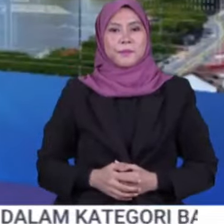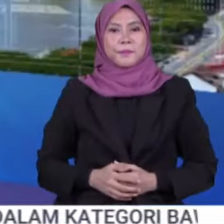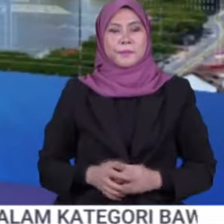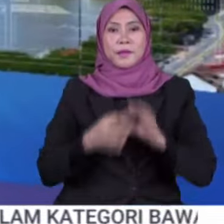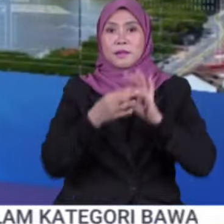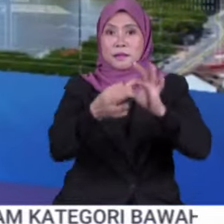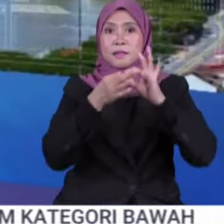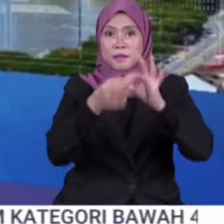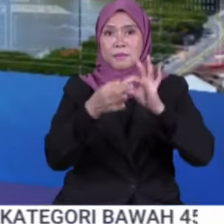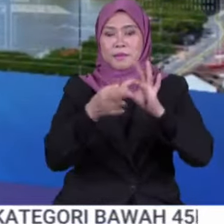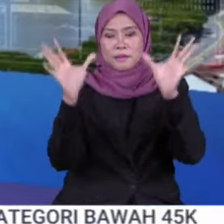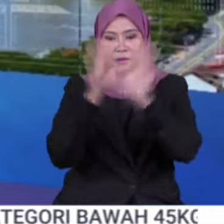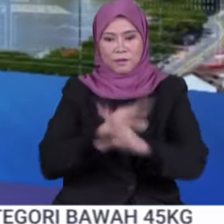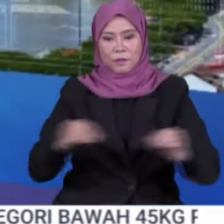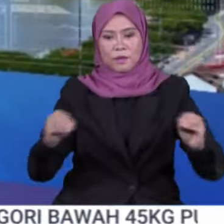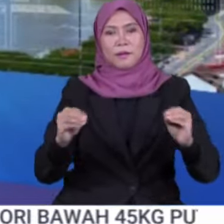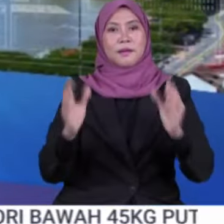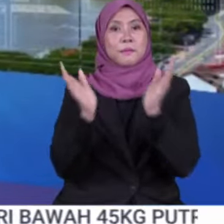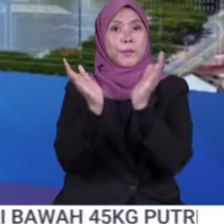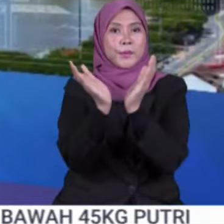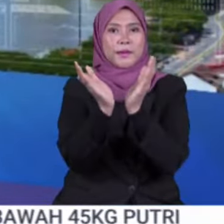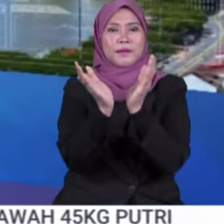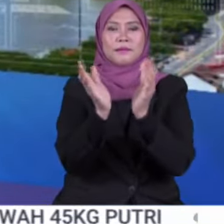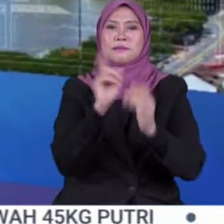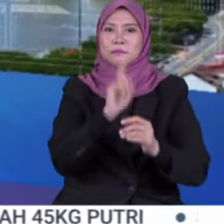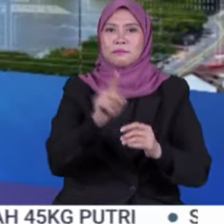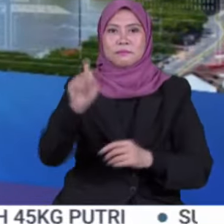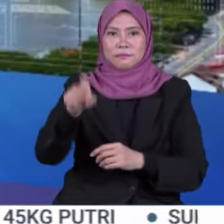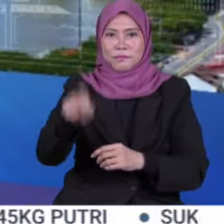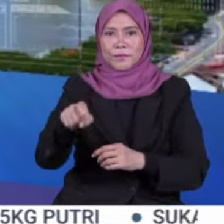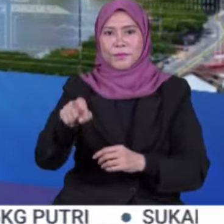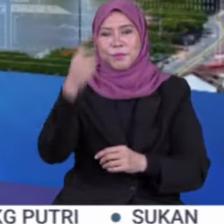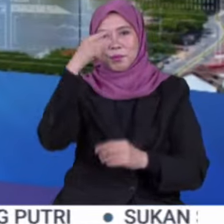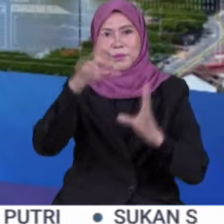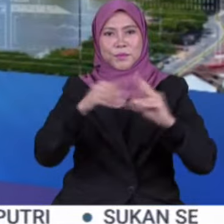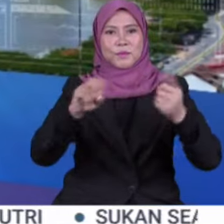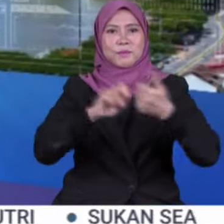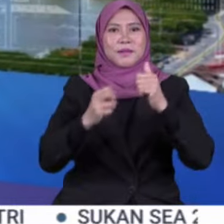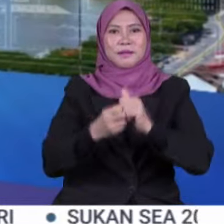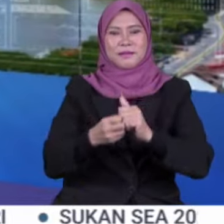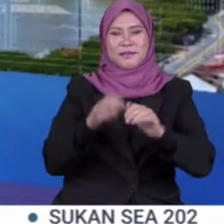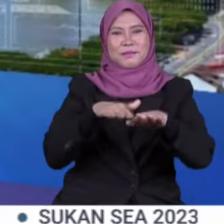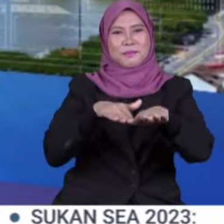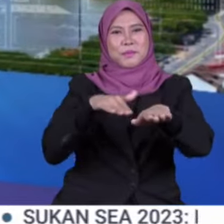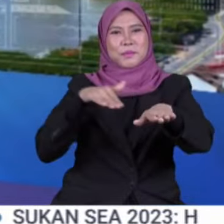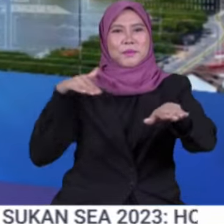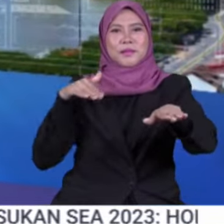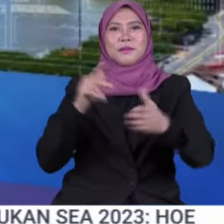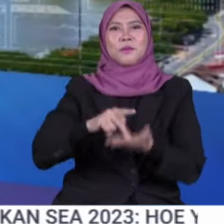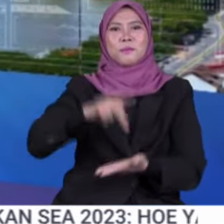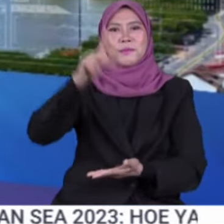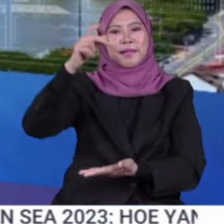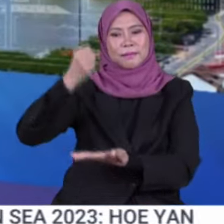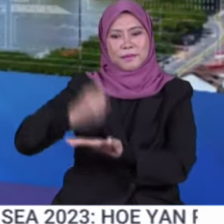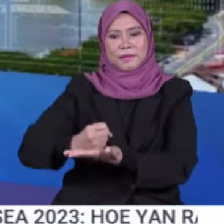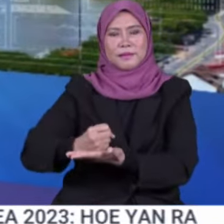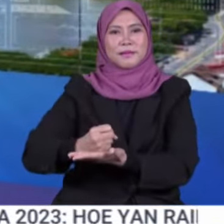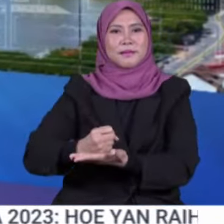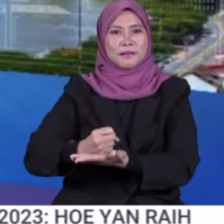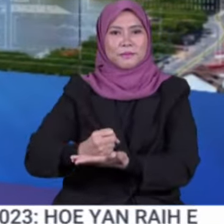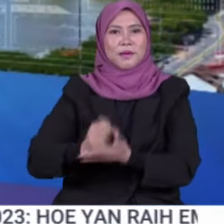Kerjasama rapat antara Sarawak dan negara Brunei Darussalam amat diperlukan bagi menangani isu kesesakan di kompleks imigresen,